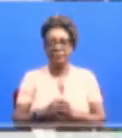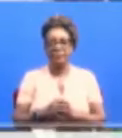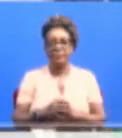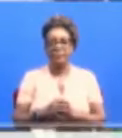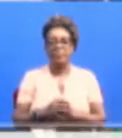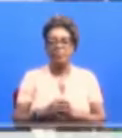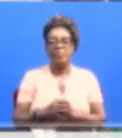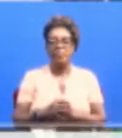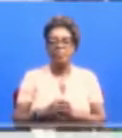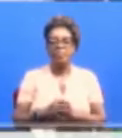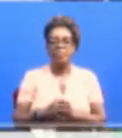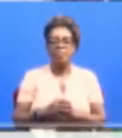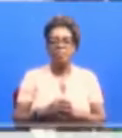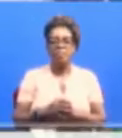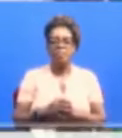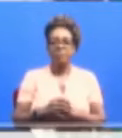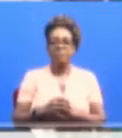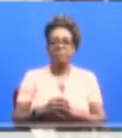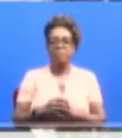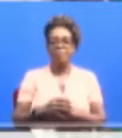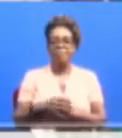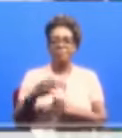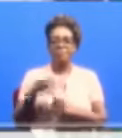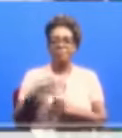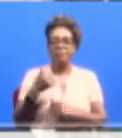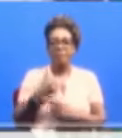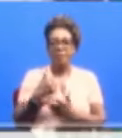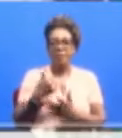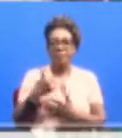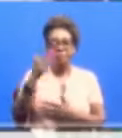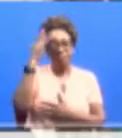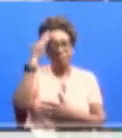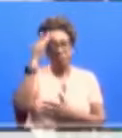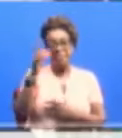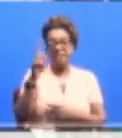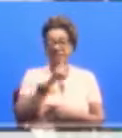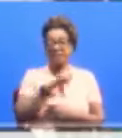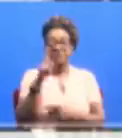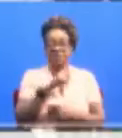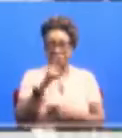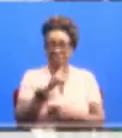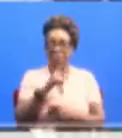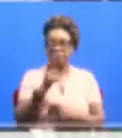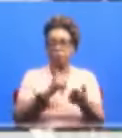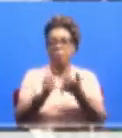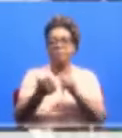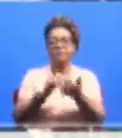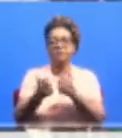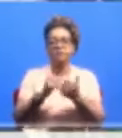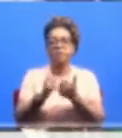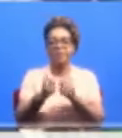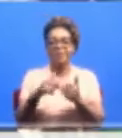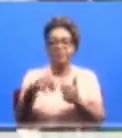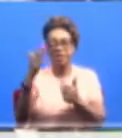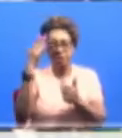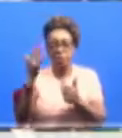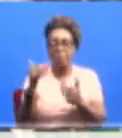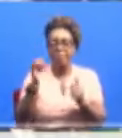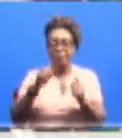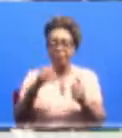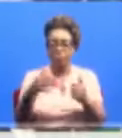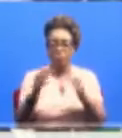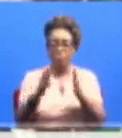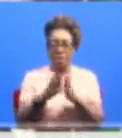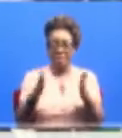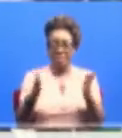I was jittery. I thought it's be a tight race between the two of us, and the margin would be quite small.